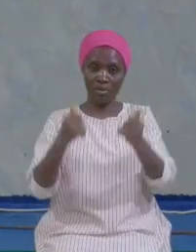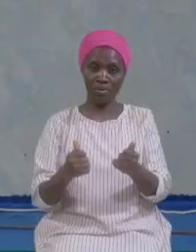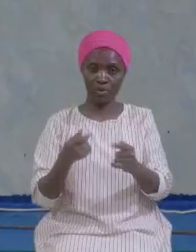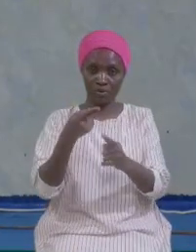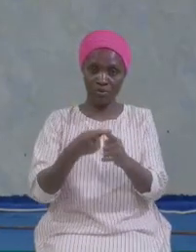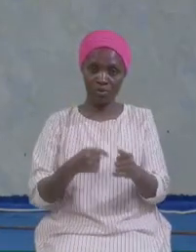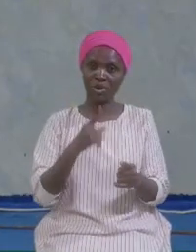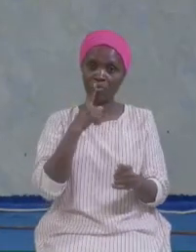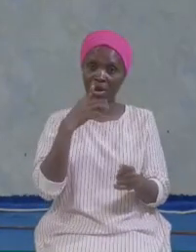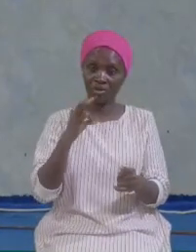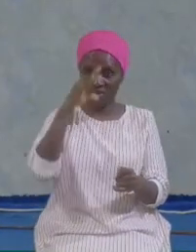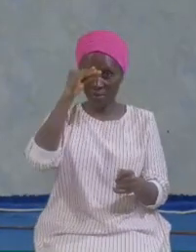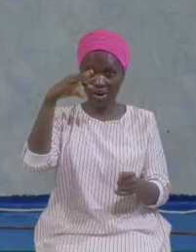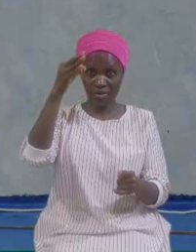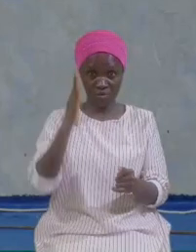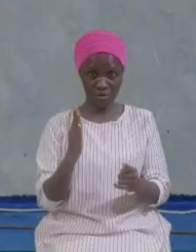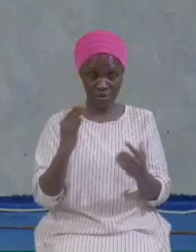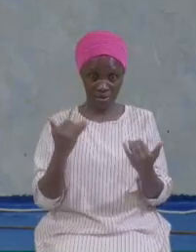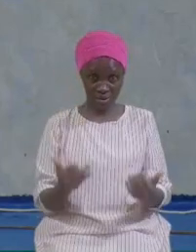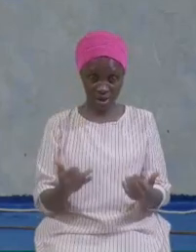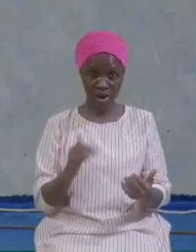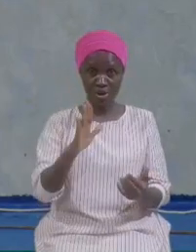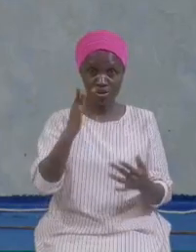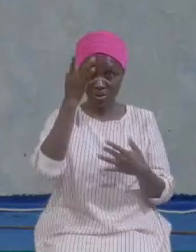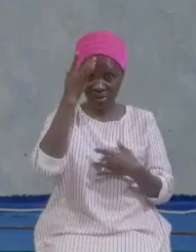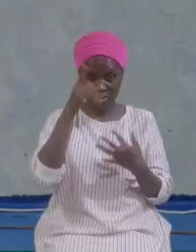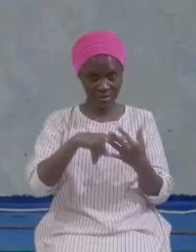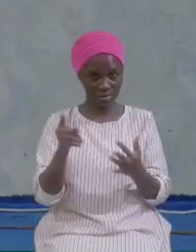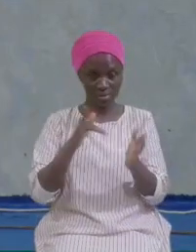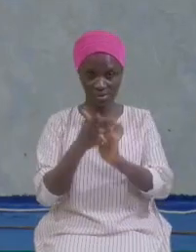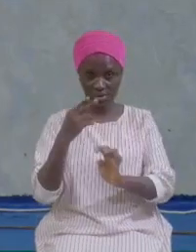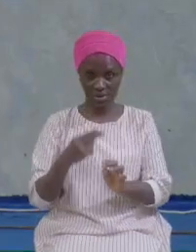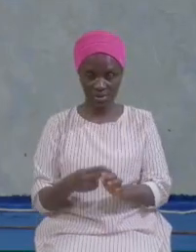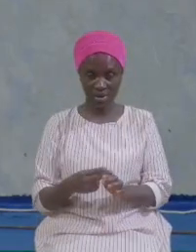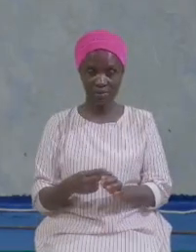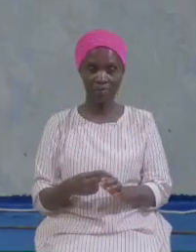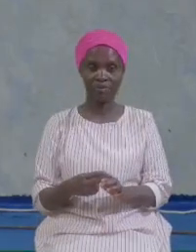Vos maladies disparaîtront. Votre aveuglement disparaîtra.